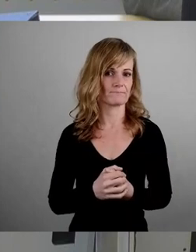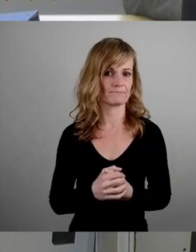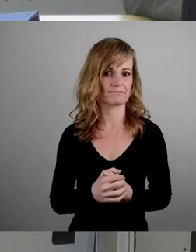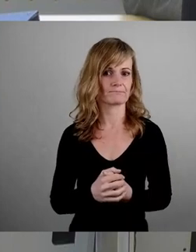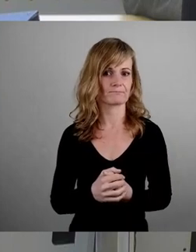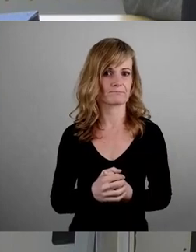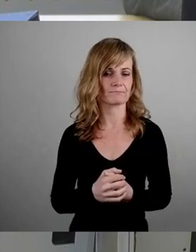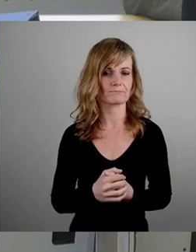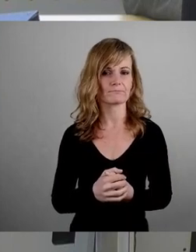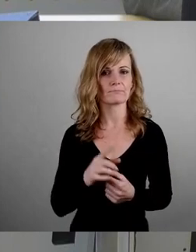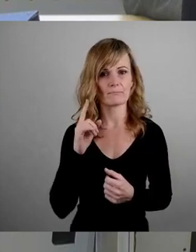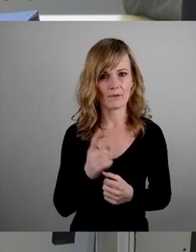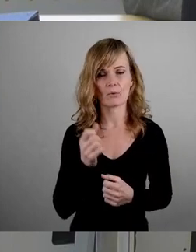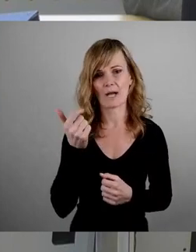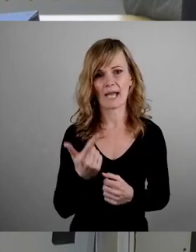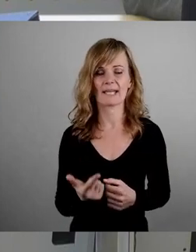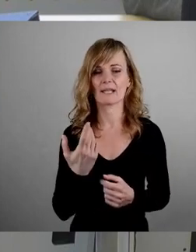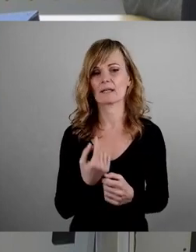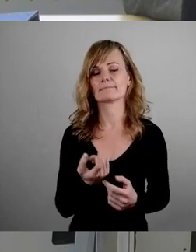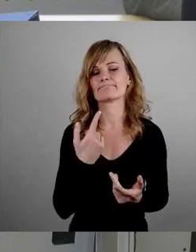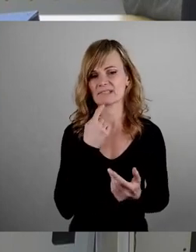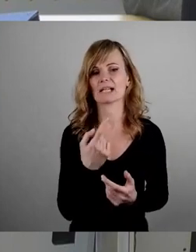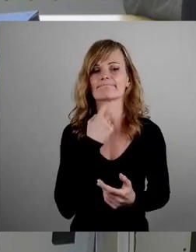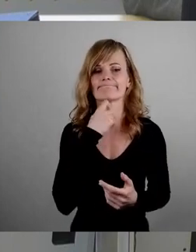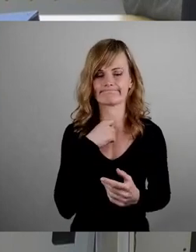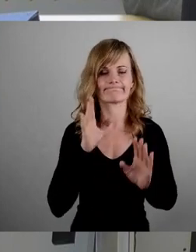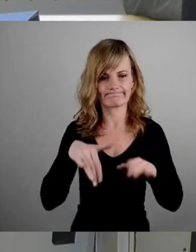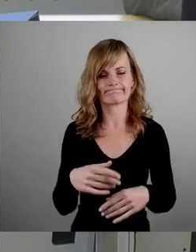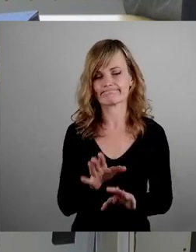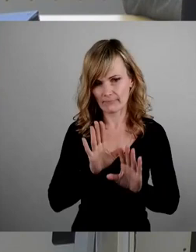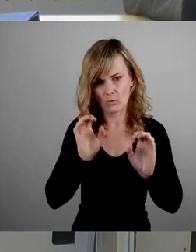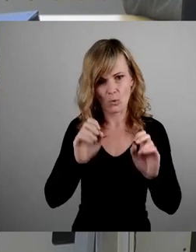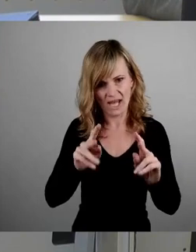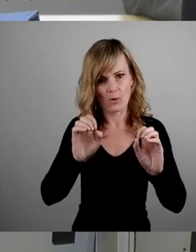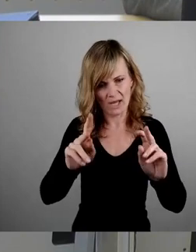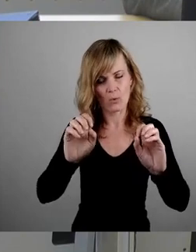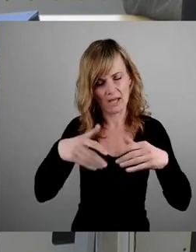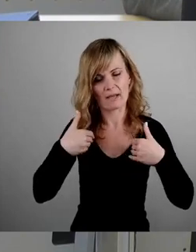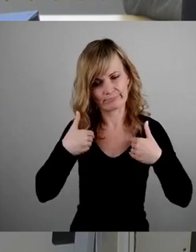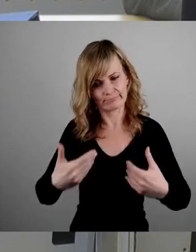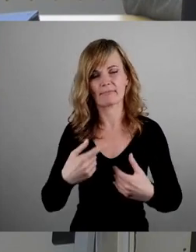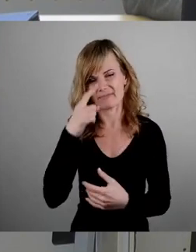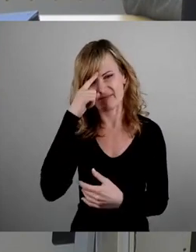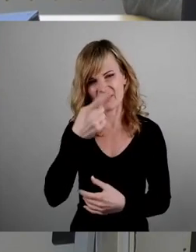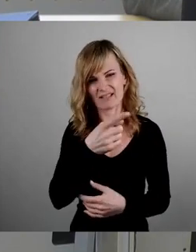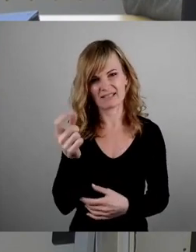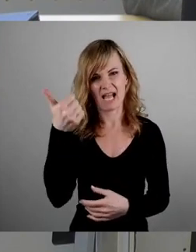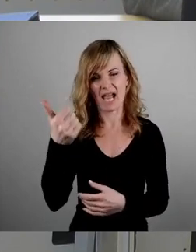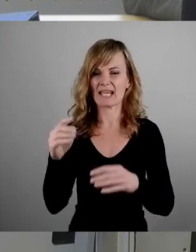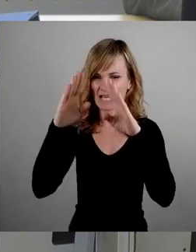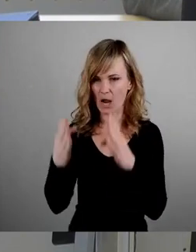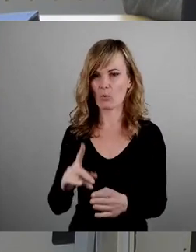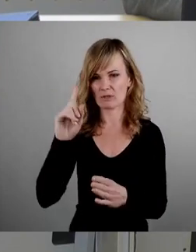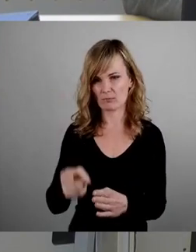Wir haben auch einige Kröten geschluckt im Zusammenhang mit dieser Planung. Ihnen allen ist bekannt, dass ein Haus abgerissen werden muss für